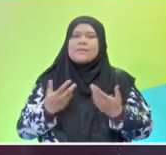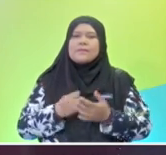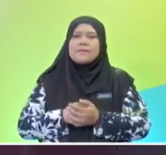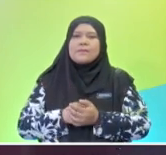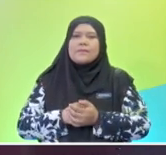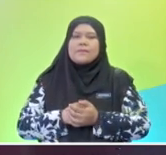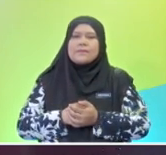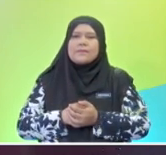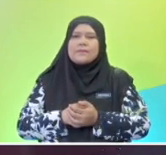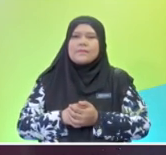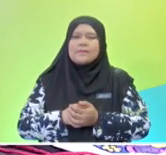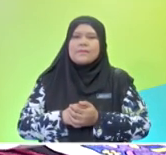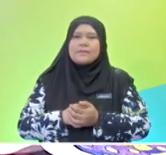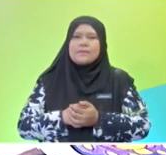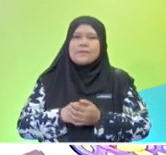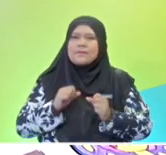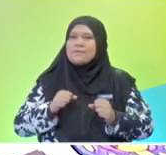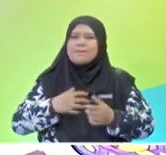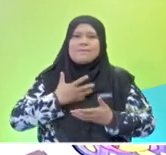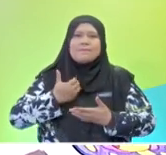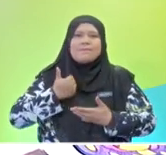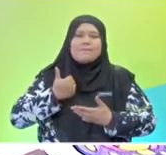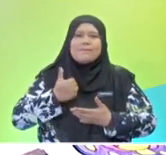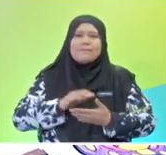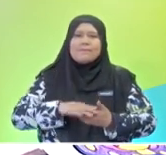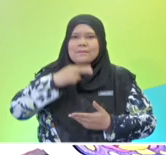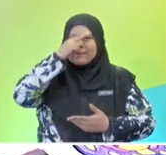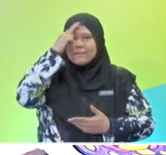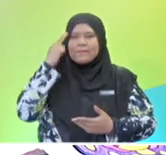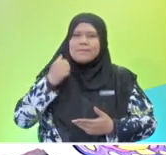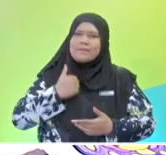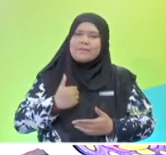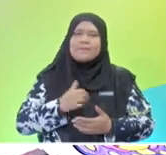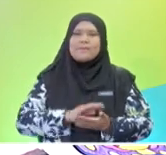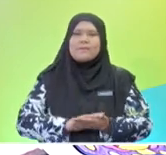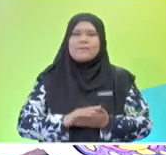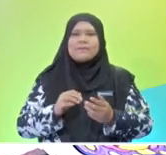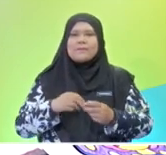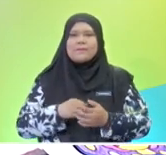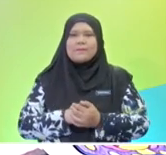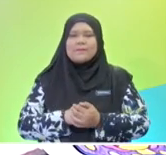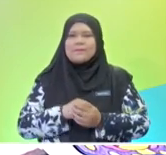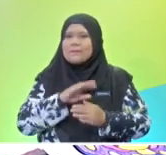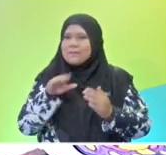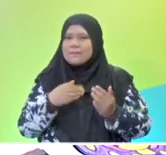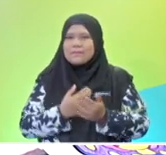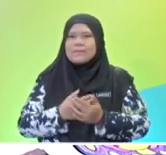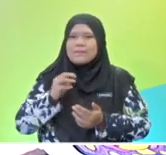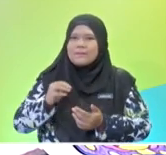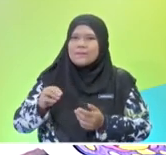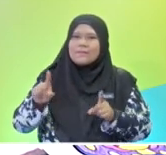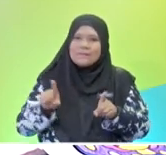hari ini? Saya sangat memuaskan prestasi Hanif hari ini. Begitulah dengan prestasi adik-adik di